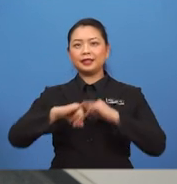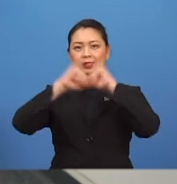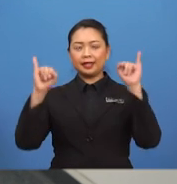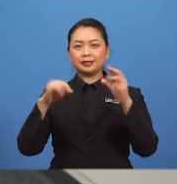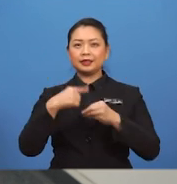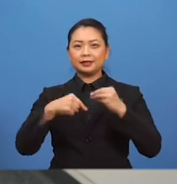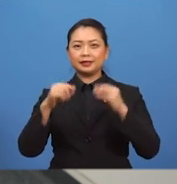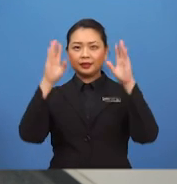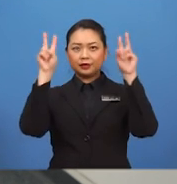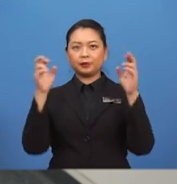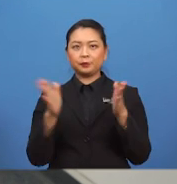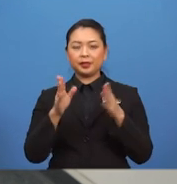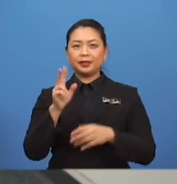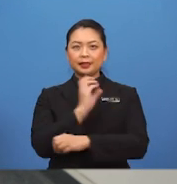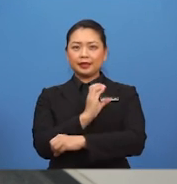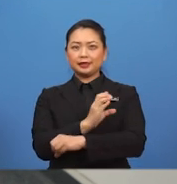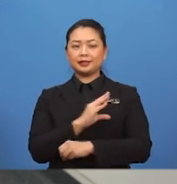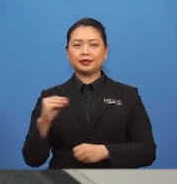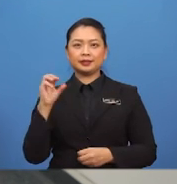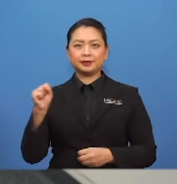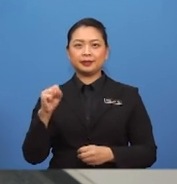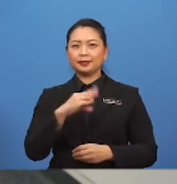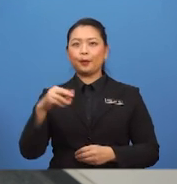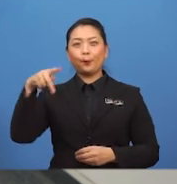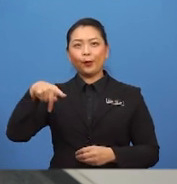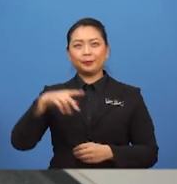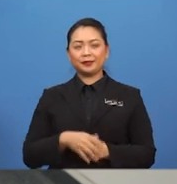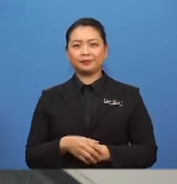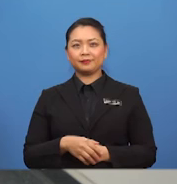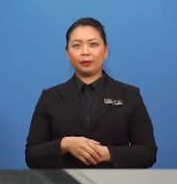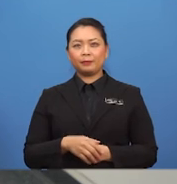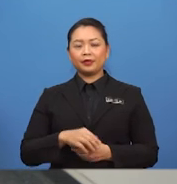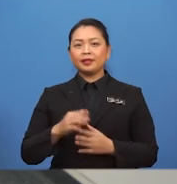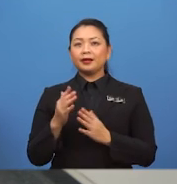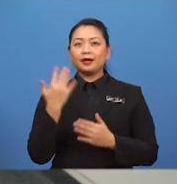jelas tentang subtopik kaca dan seramik serta polimer.